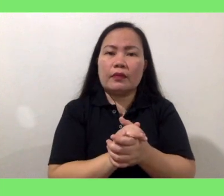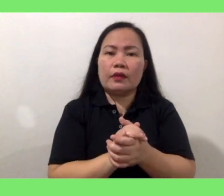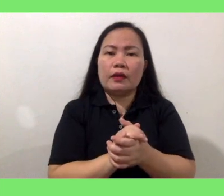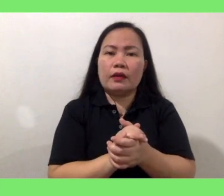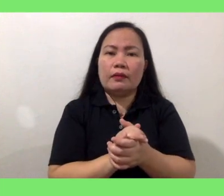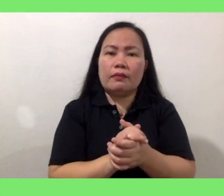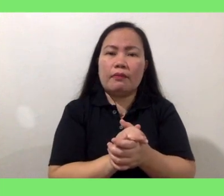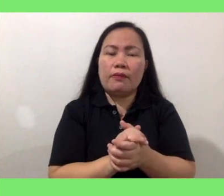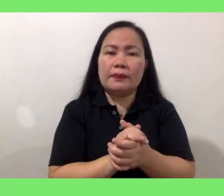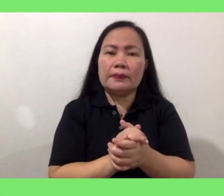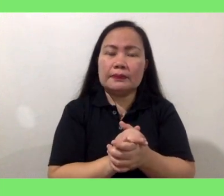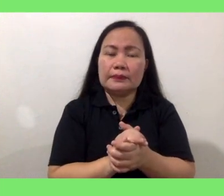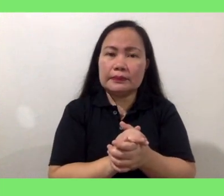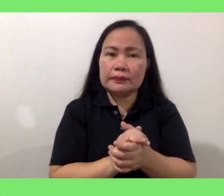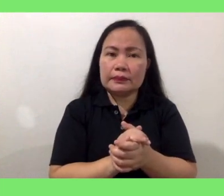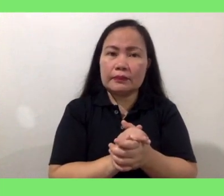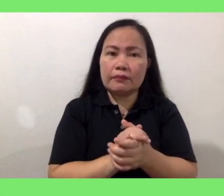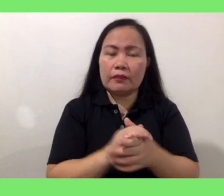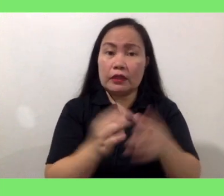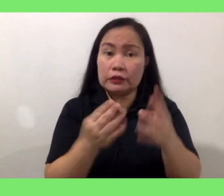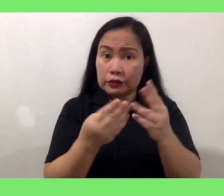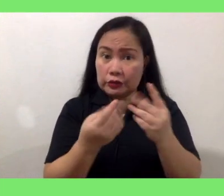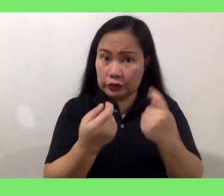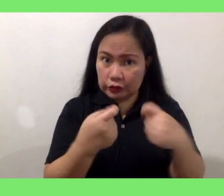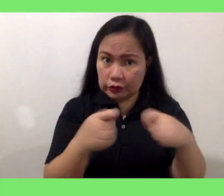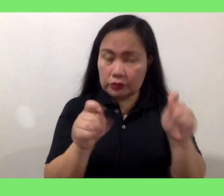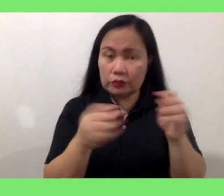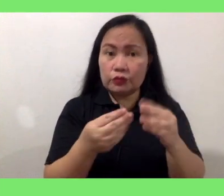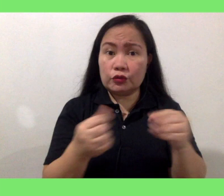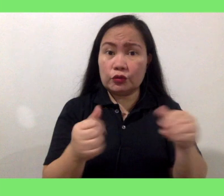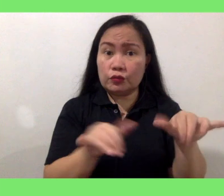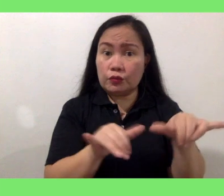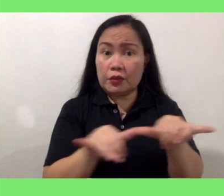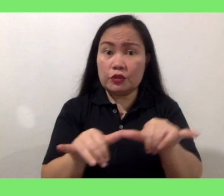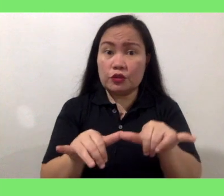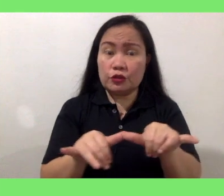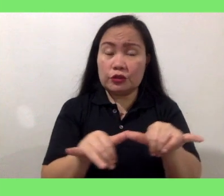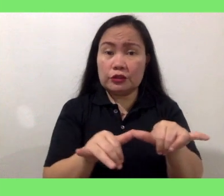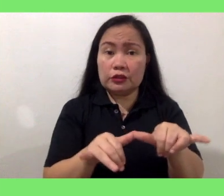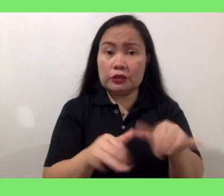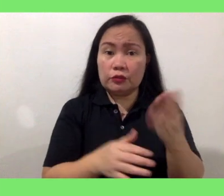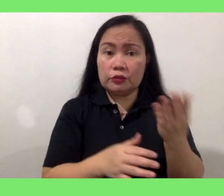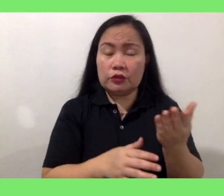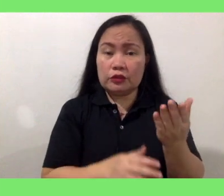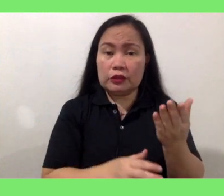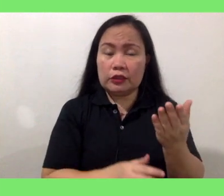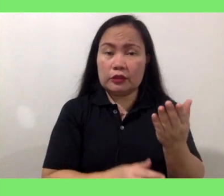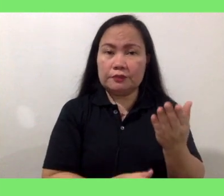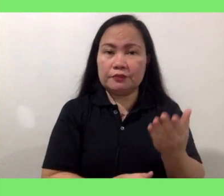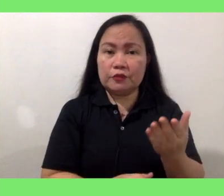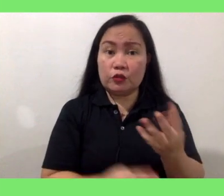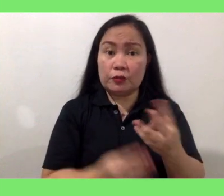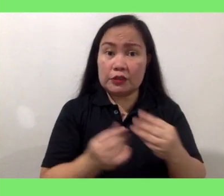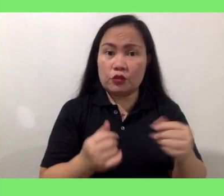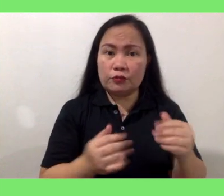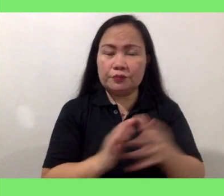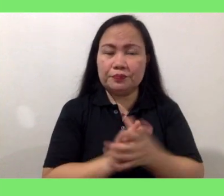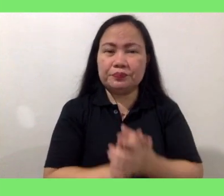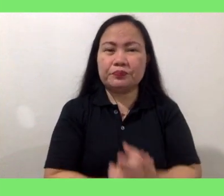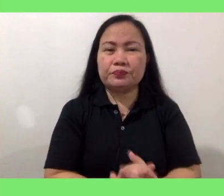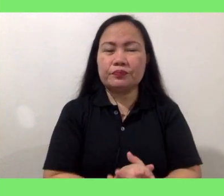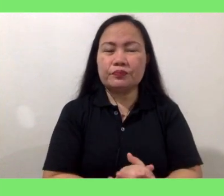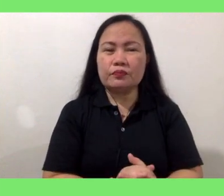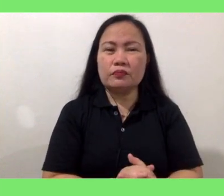coordinates and then we try to solve for its measure, yung kanyang sukat. Okay? So, ito po yung nakuha